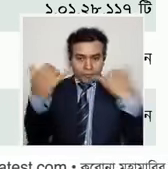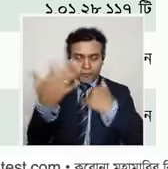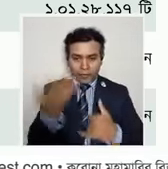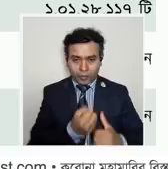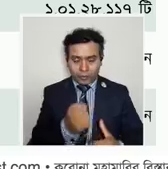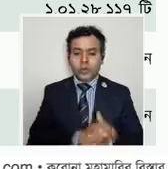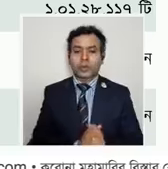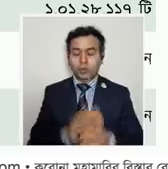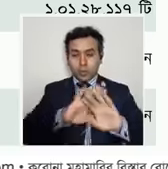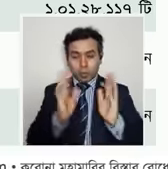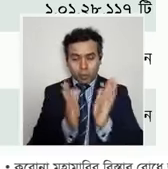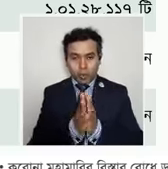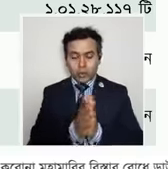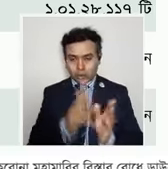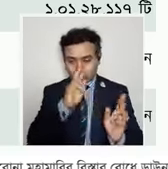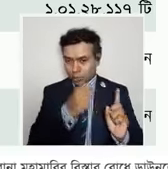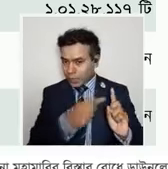4,217 জন।